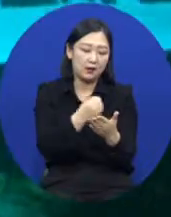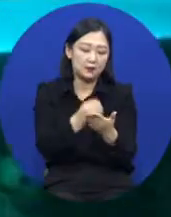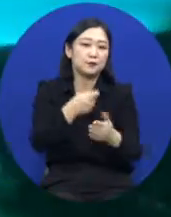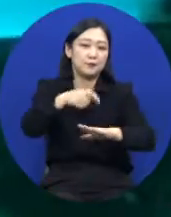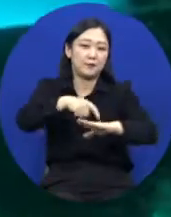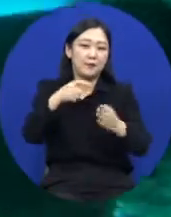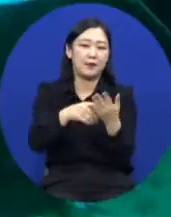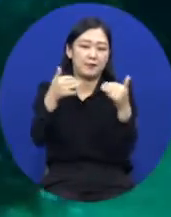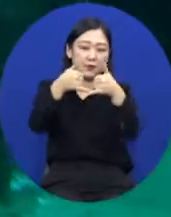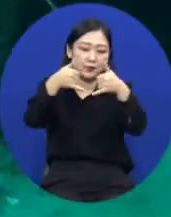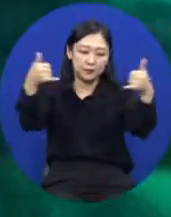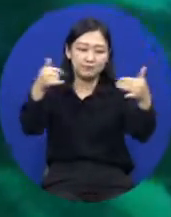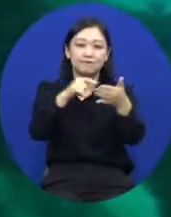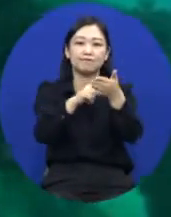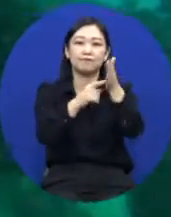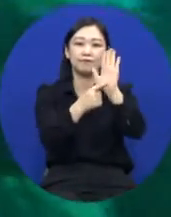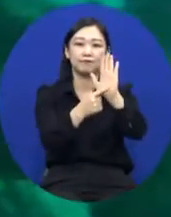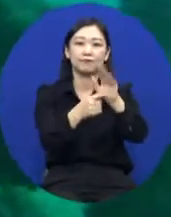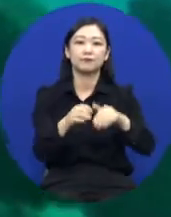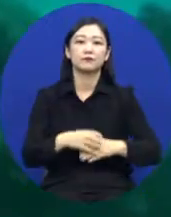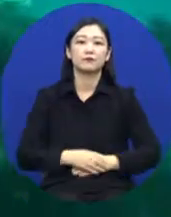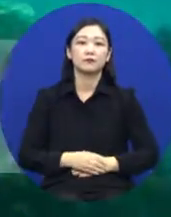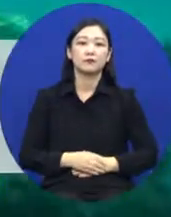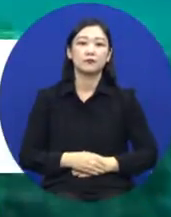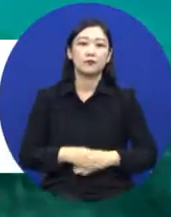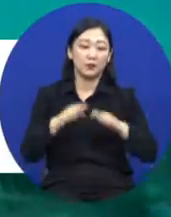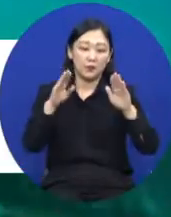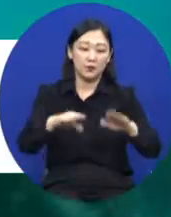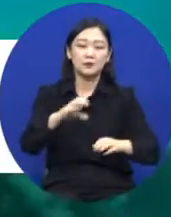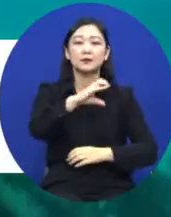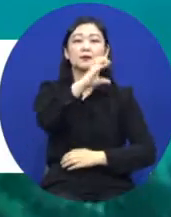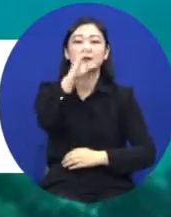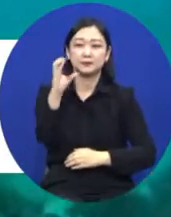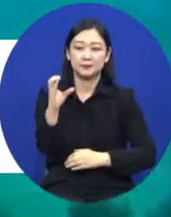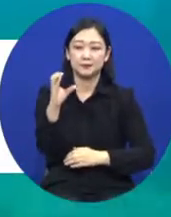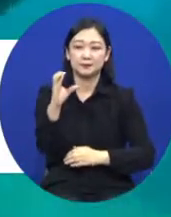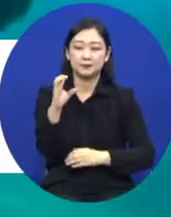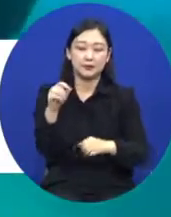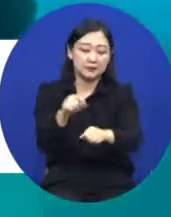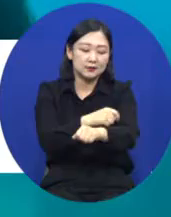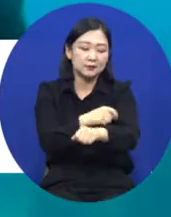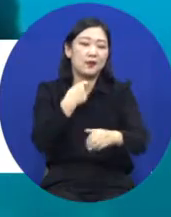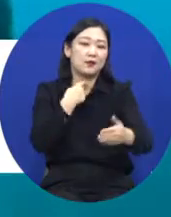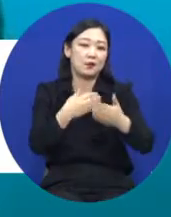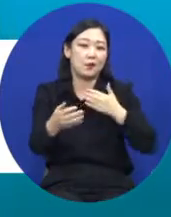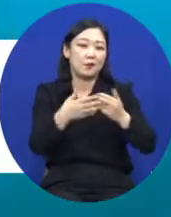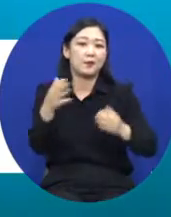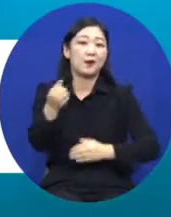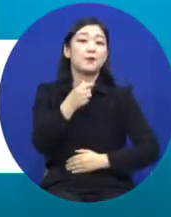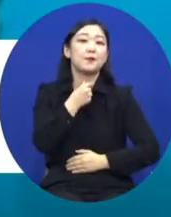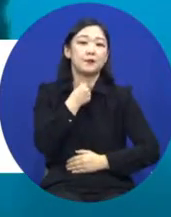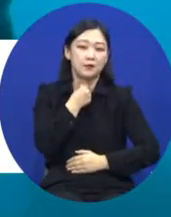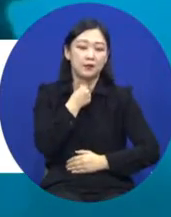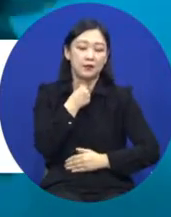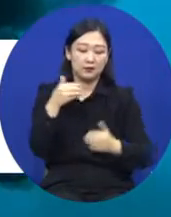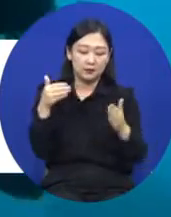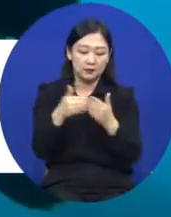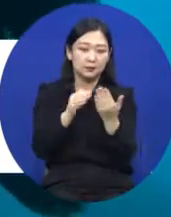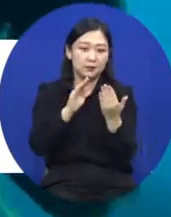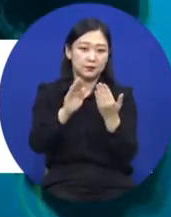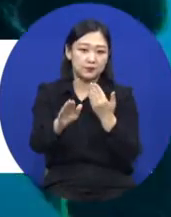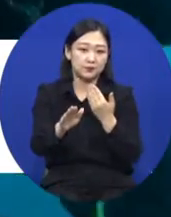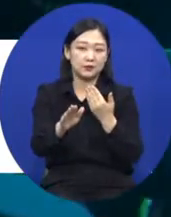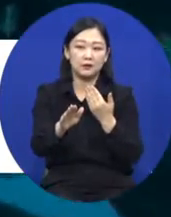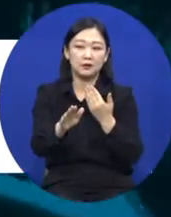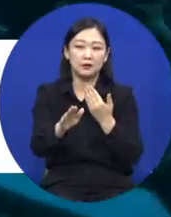마음을 현수막으로 표현합니다. 오늘 크리스마스기도 하고 그래서 특별한 경험을 갖고 싶었고요. 그리고 끝나고 난 다음에 저희가